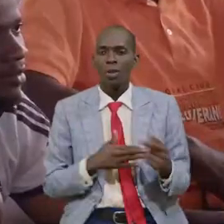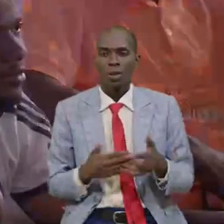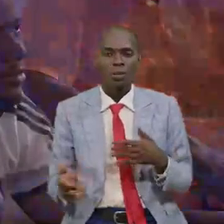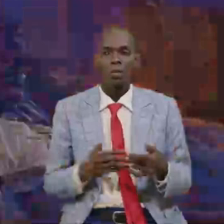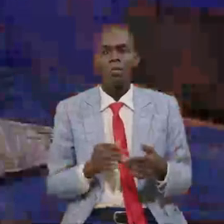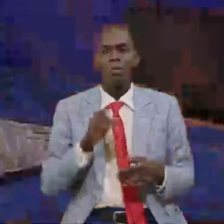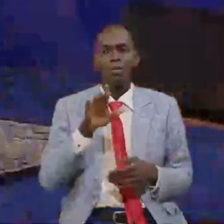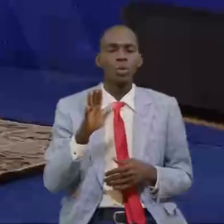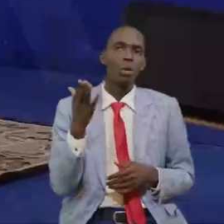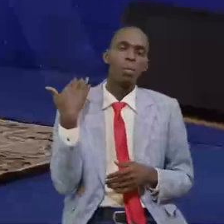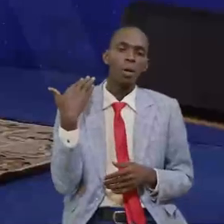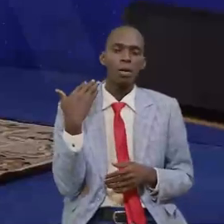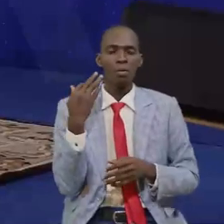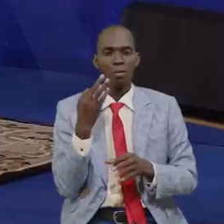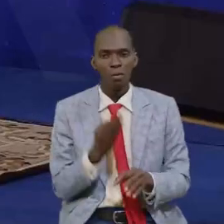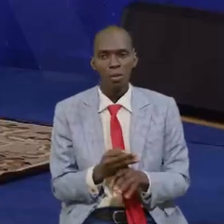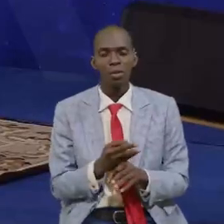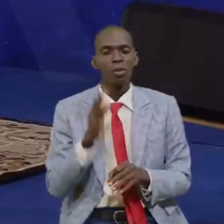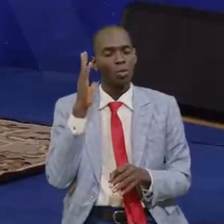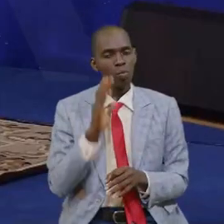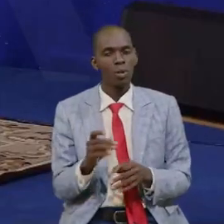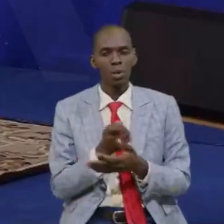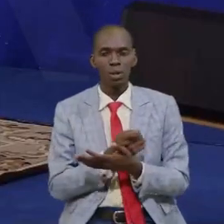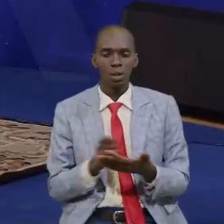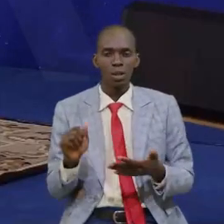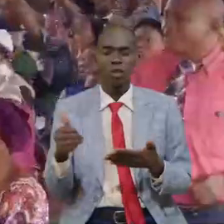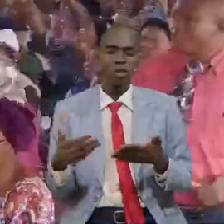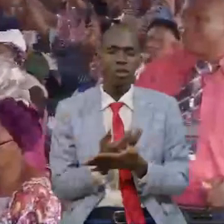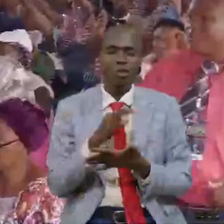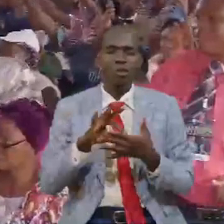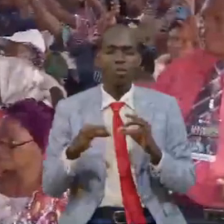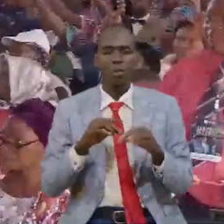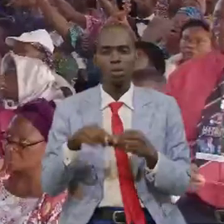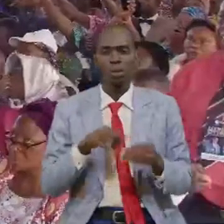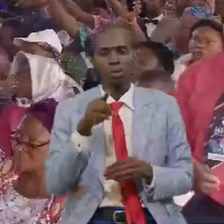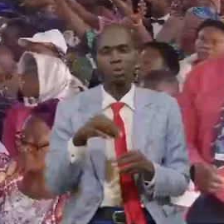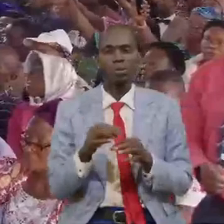quel que soit ton passé, la foi va réécrire une nouvelle histoire sur toi.